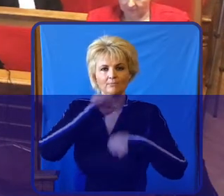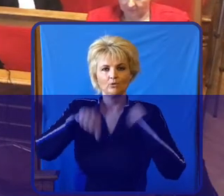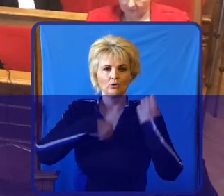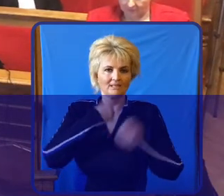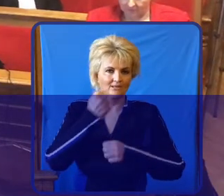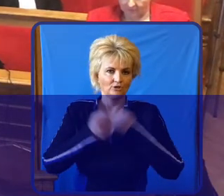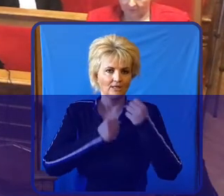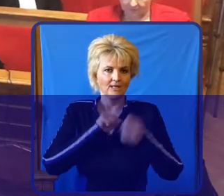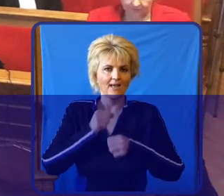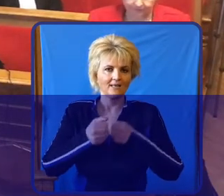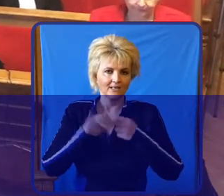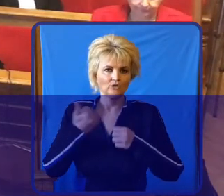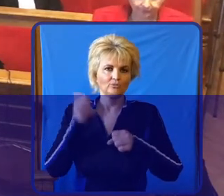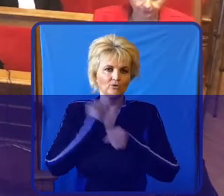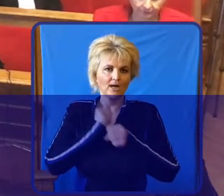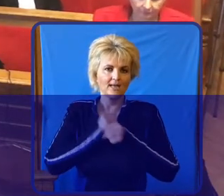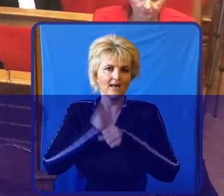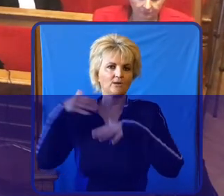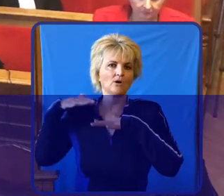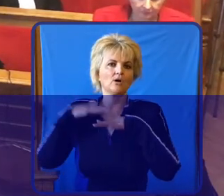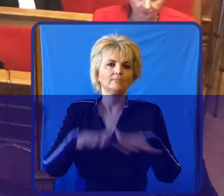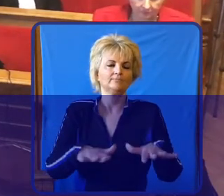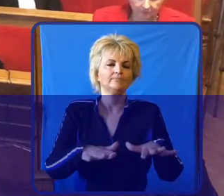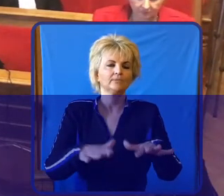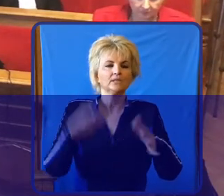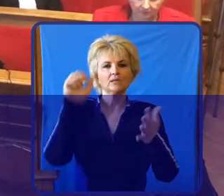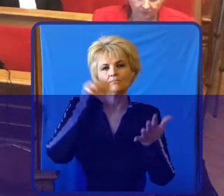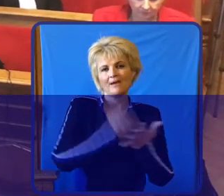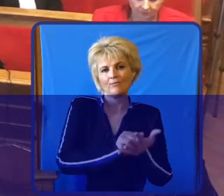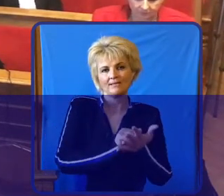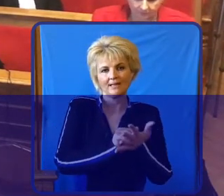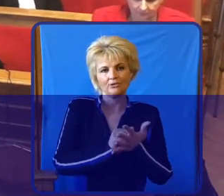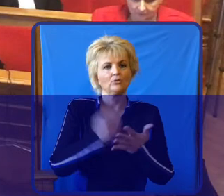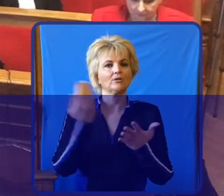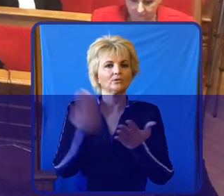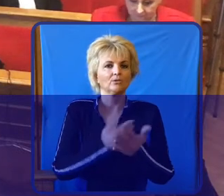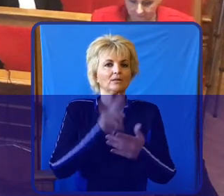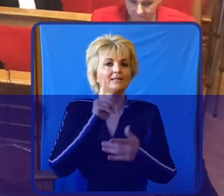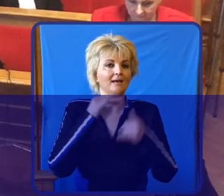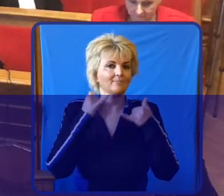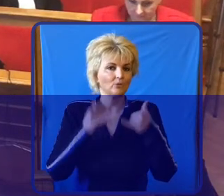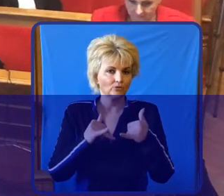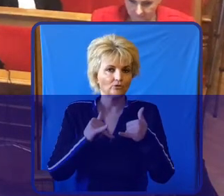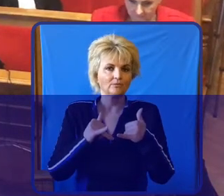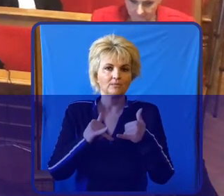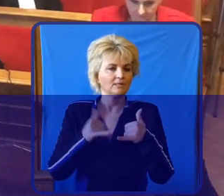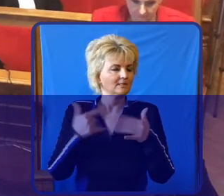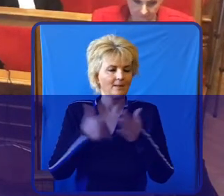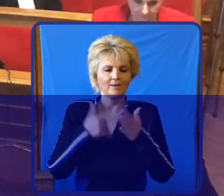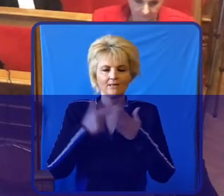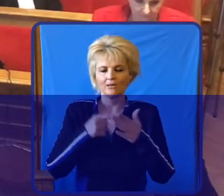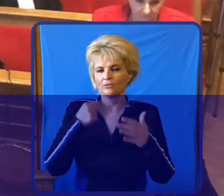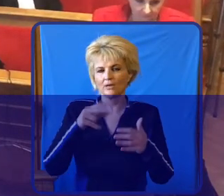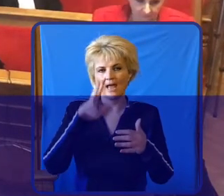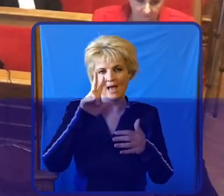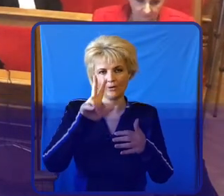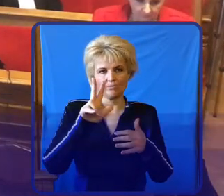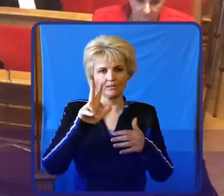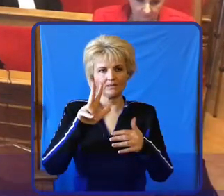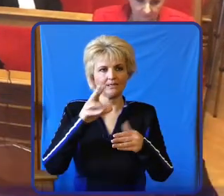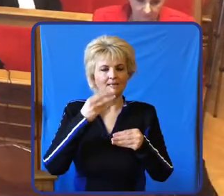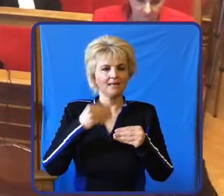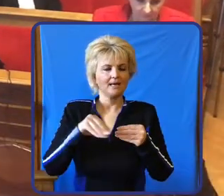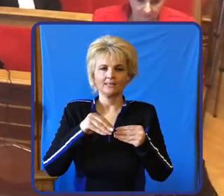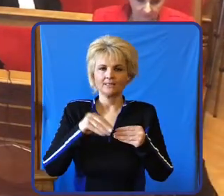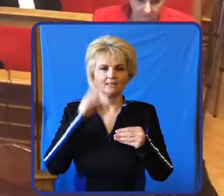tevékenységére. Úgy gondolom, hogy a beruházások szükségesek, de nem most, nem 2023-ban, ezért nem